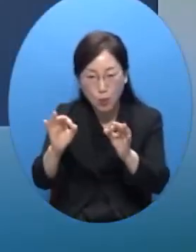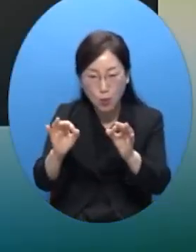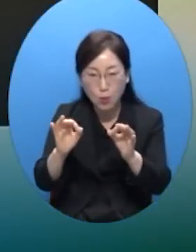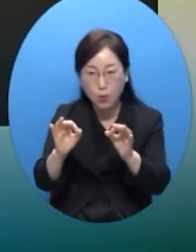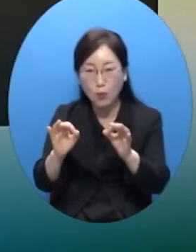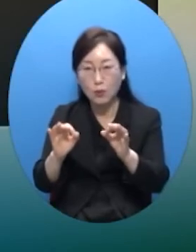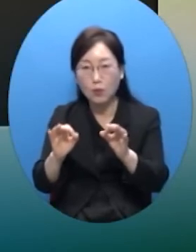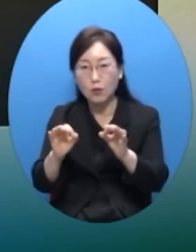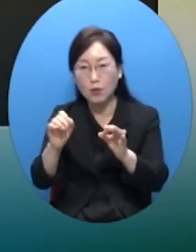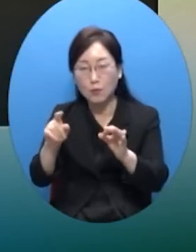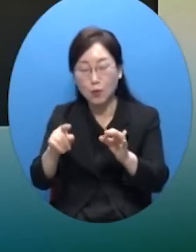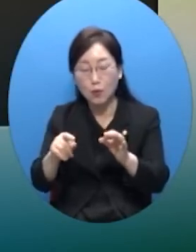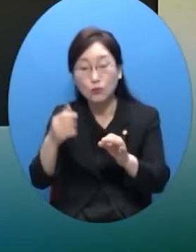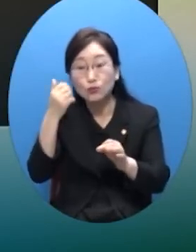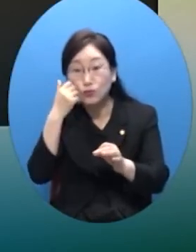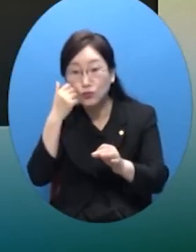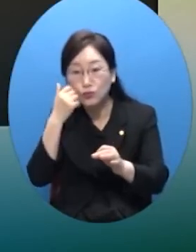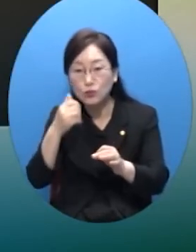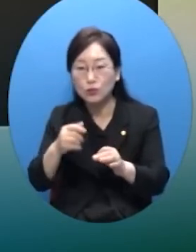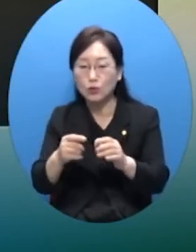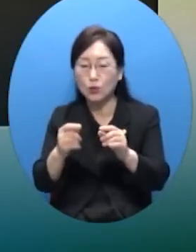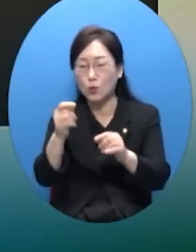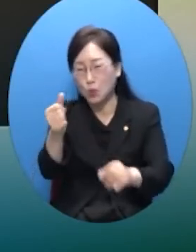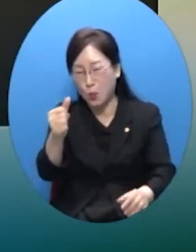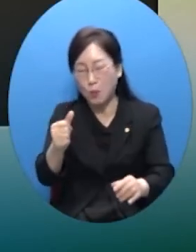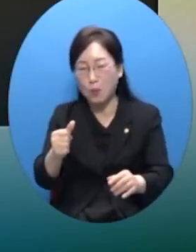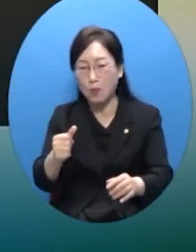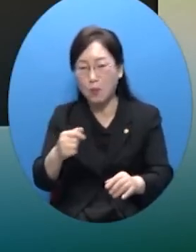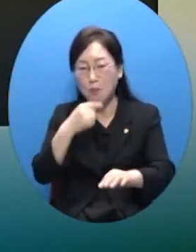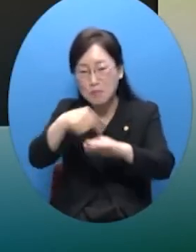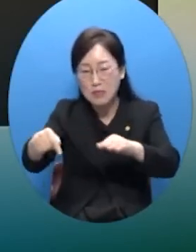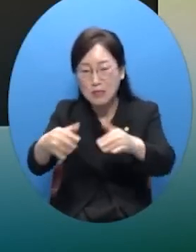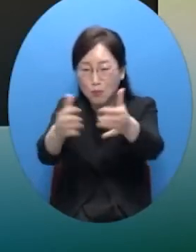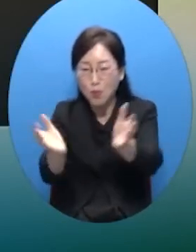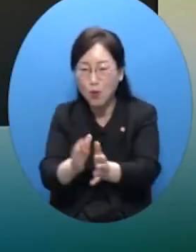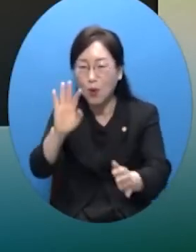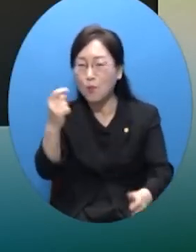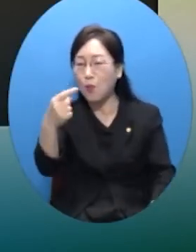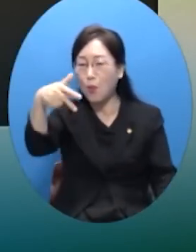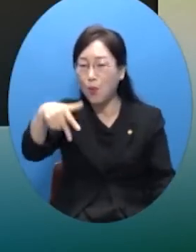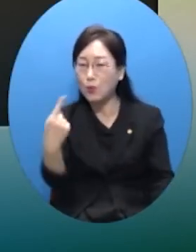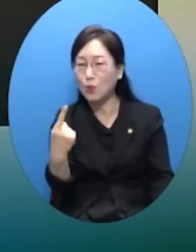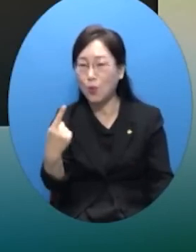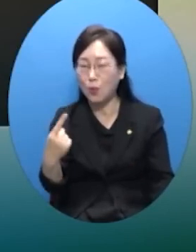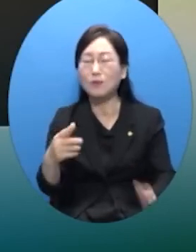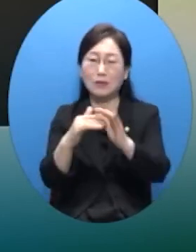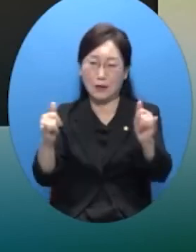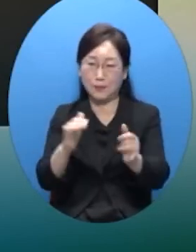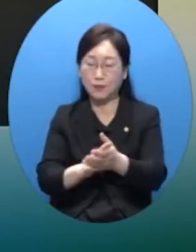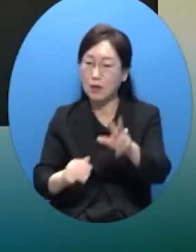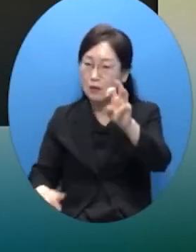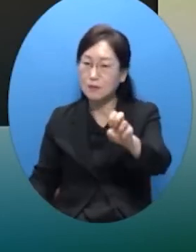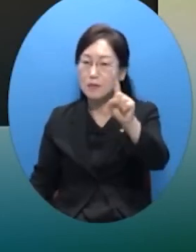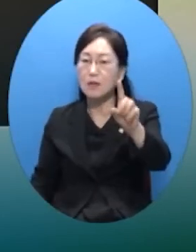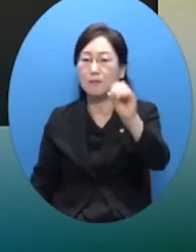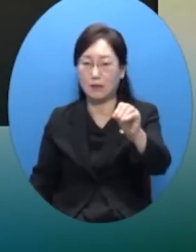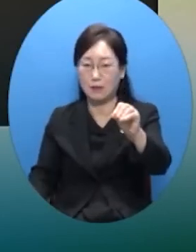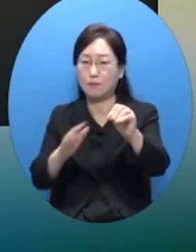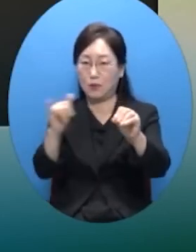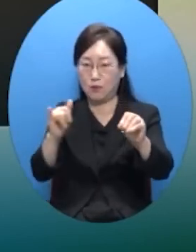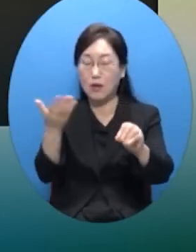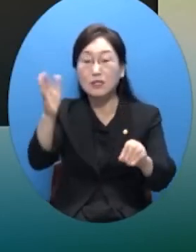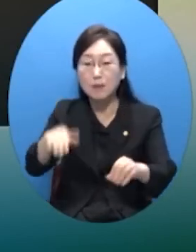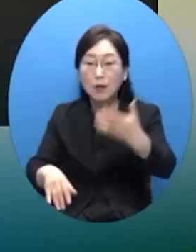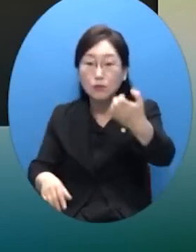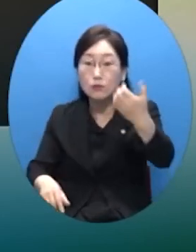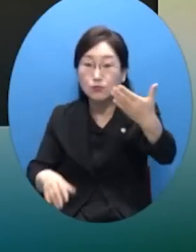섬겼던 족속은 소수민족인 보조족이었습니다. 이 보조족은 약 31만 명이 되는 종족인데